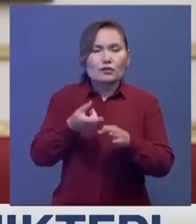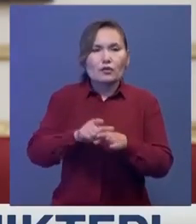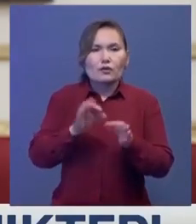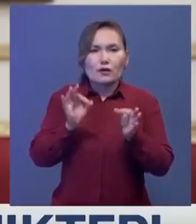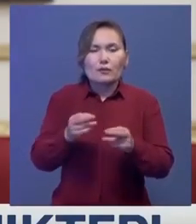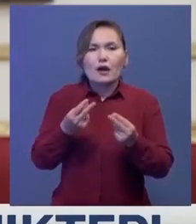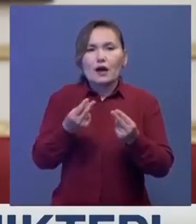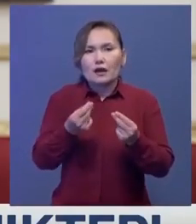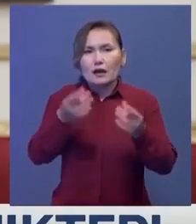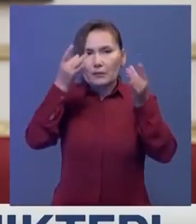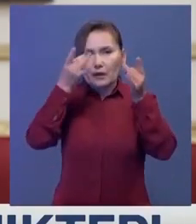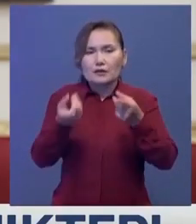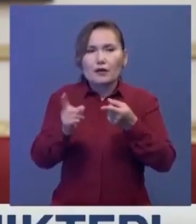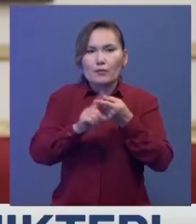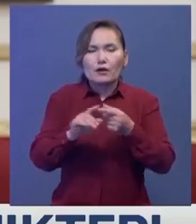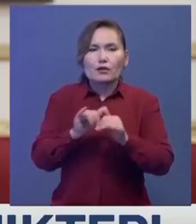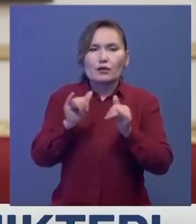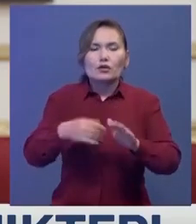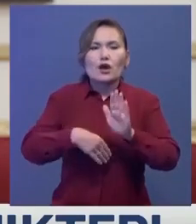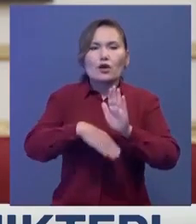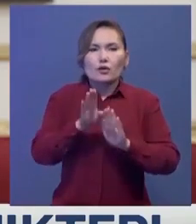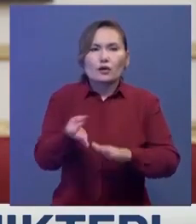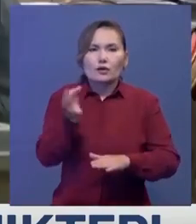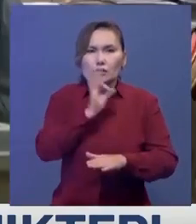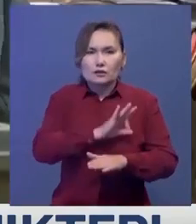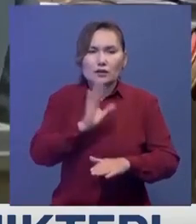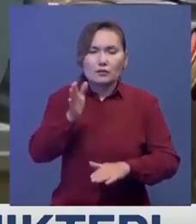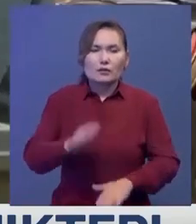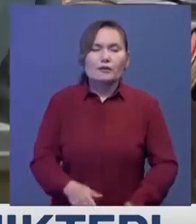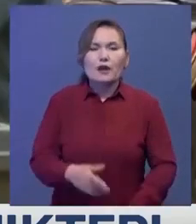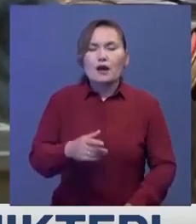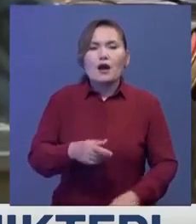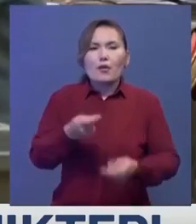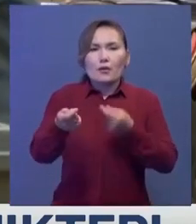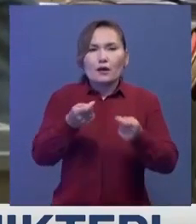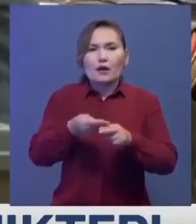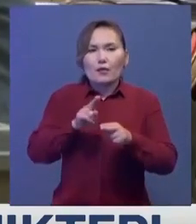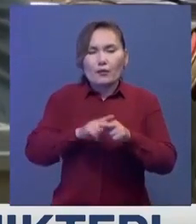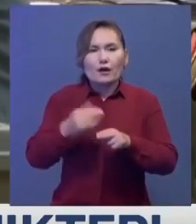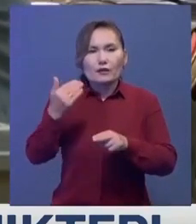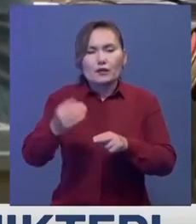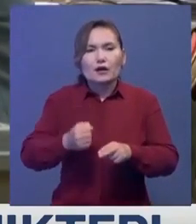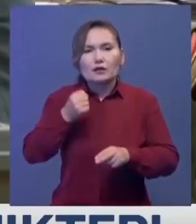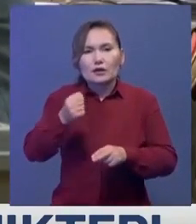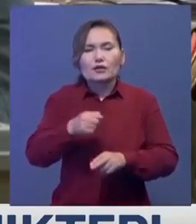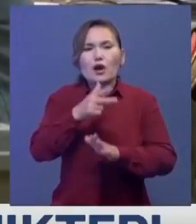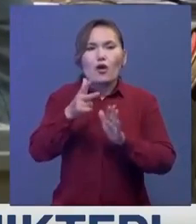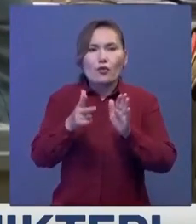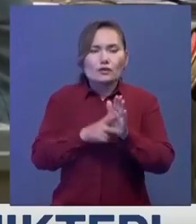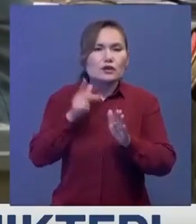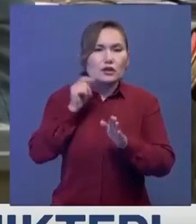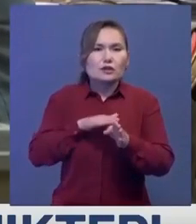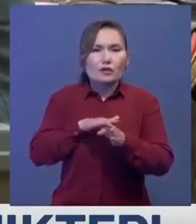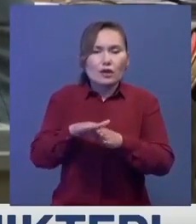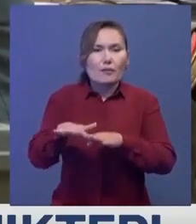тараптың қаржылай және мәдени байланыстарын нығайтуға ықпал етер еді. Мэрлерді кәмелет жасқа толған және сол ауданда тұратын кез келген